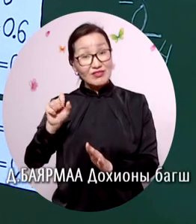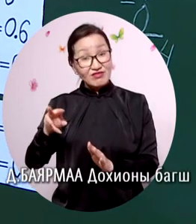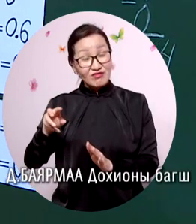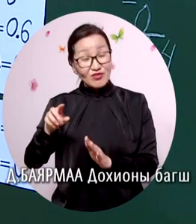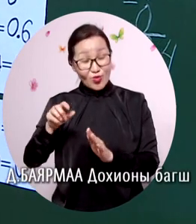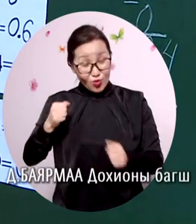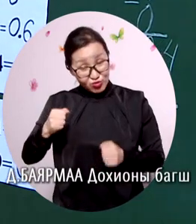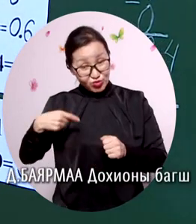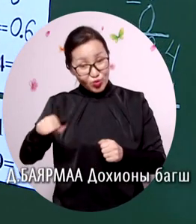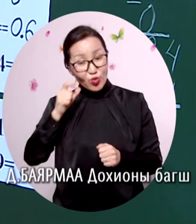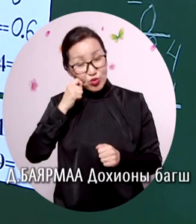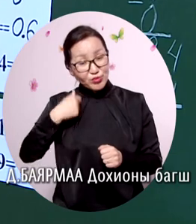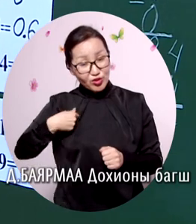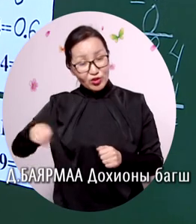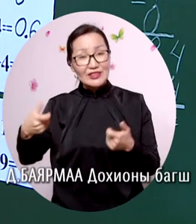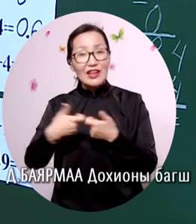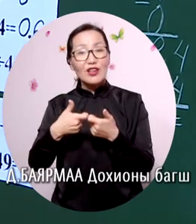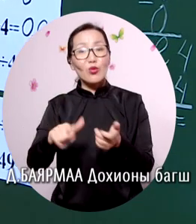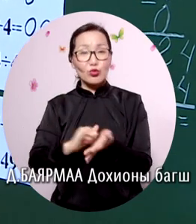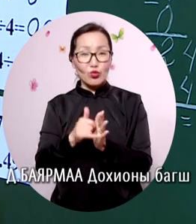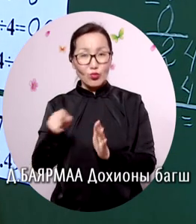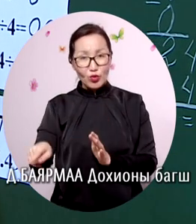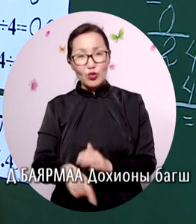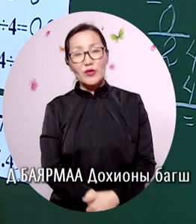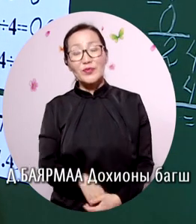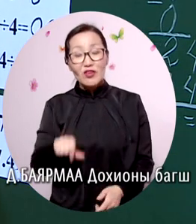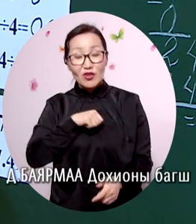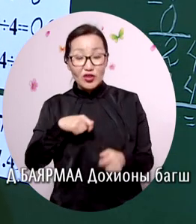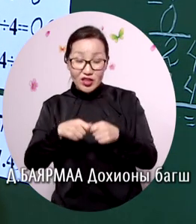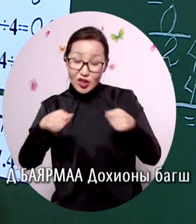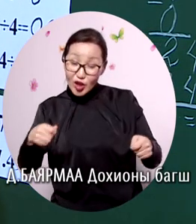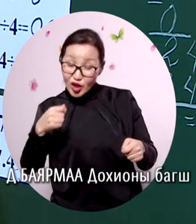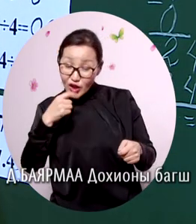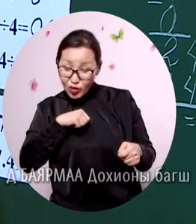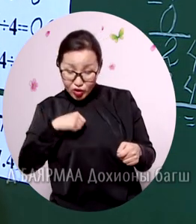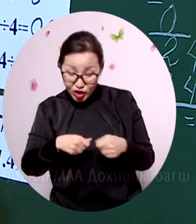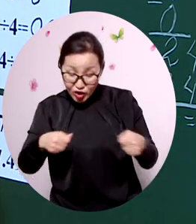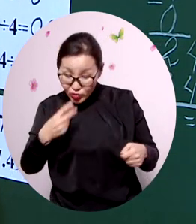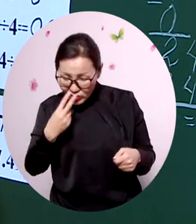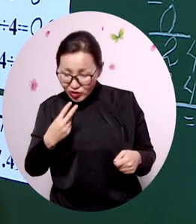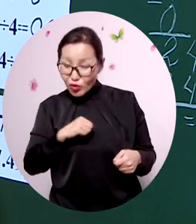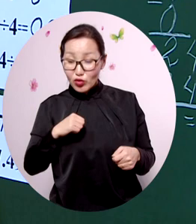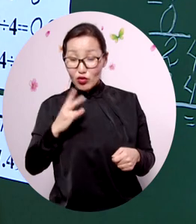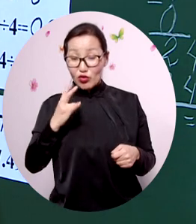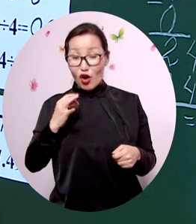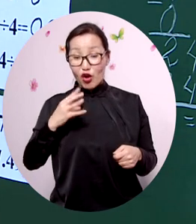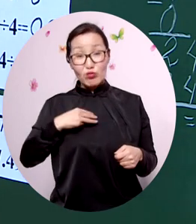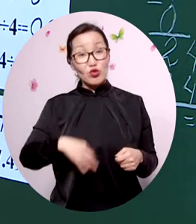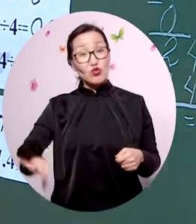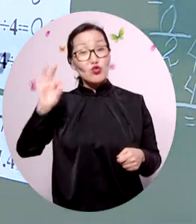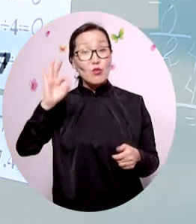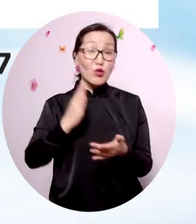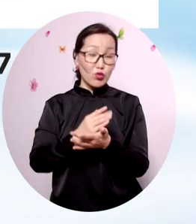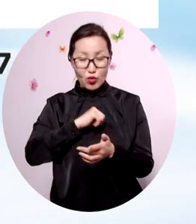өөрсдийнхөө хурдыг бас 1 минутанд би хичнээн метр гүйж ингэ гэдгийг хэмжиж үзээд би норма хангаж гин үү ямар байна гэдгийг жис